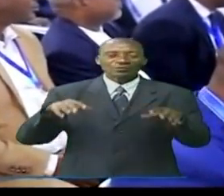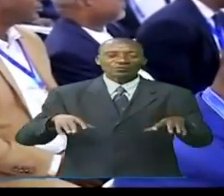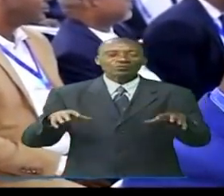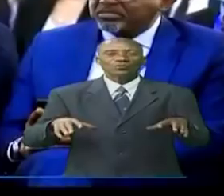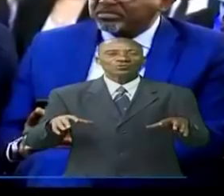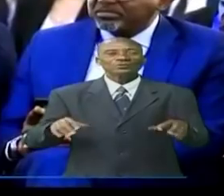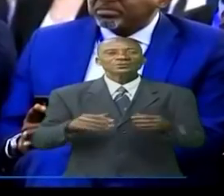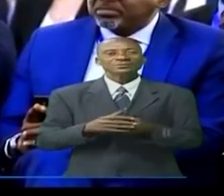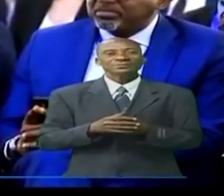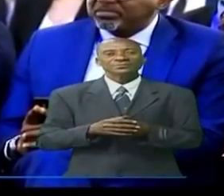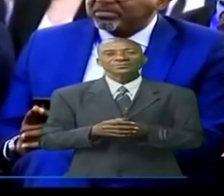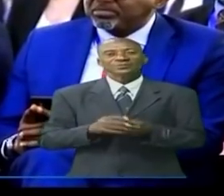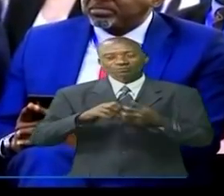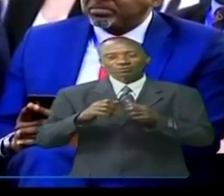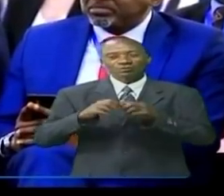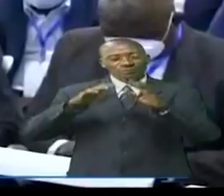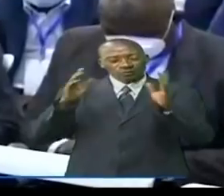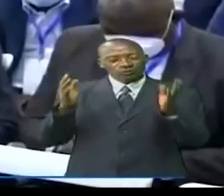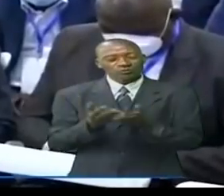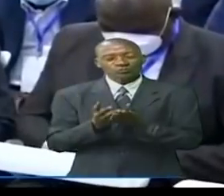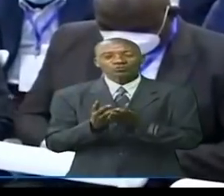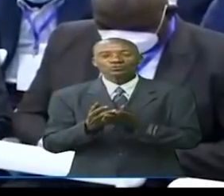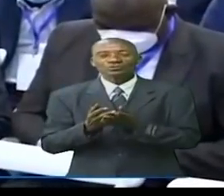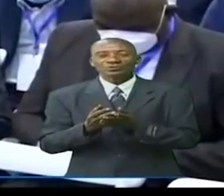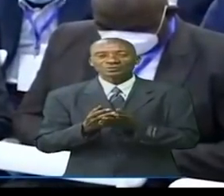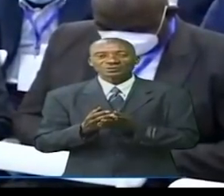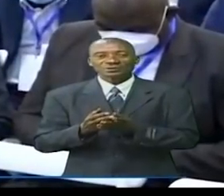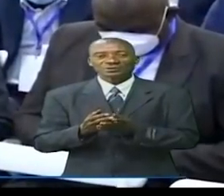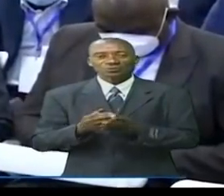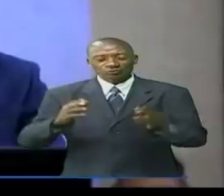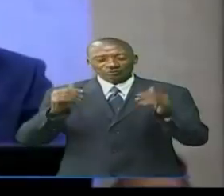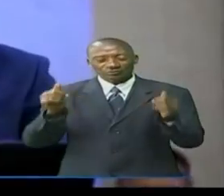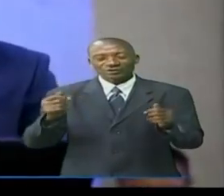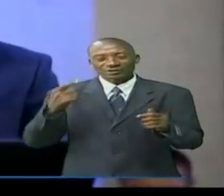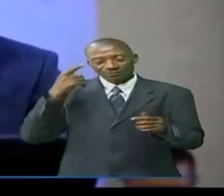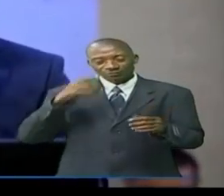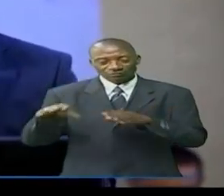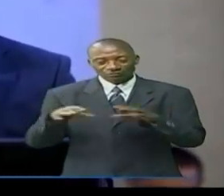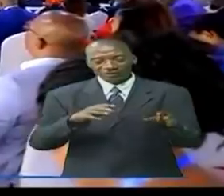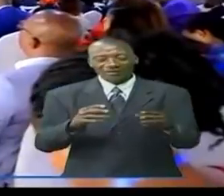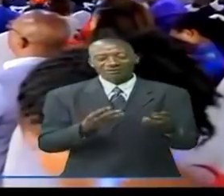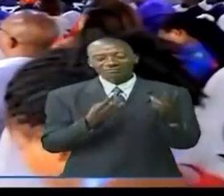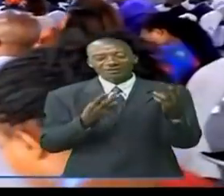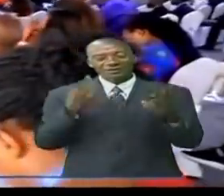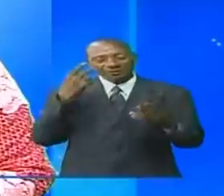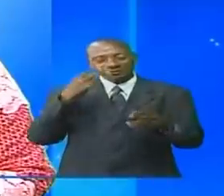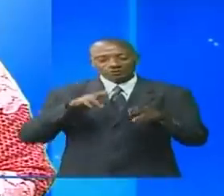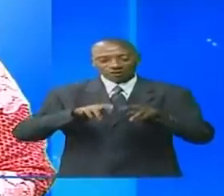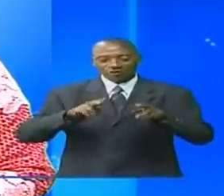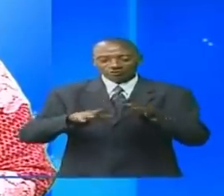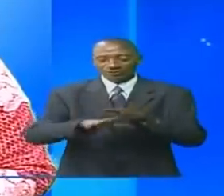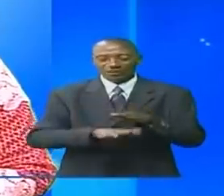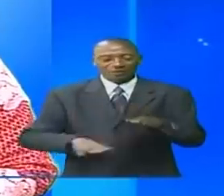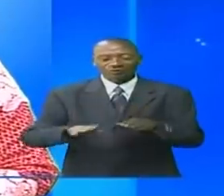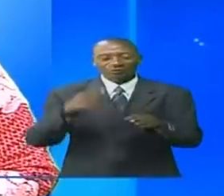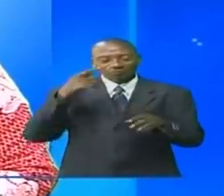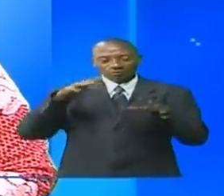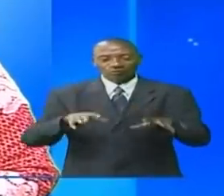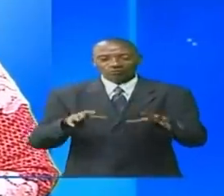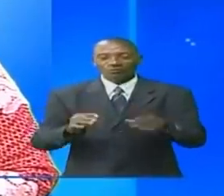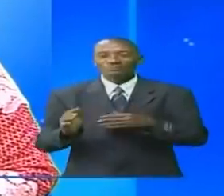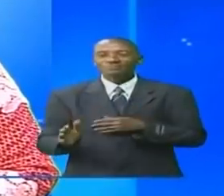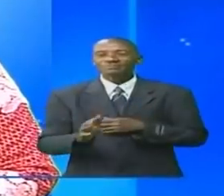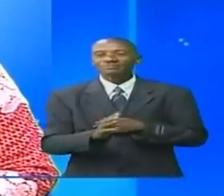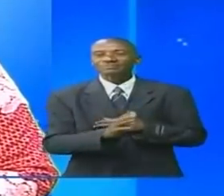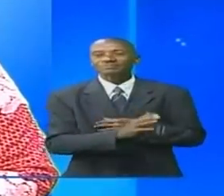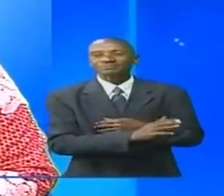question de l'employabilité, mais également la mise en valeur des ressources naturelles en RDC. Il a été signé